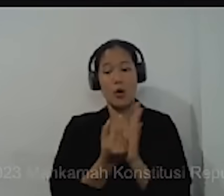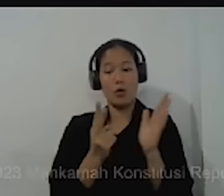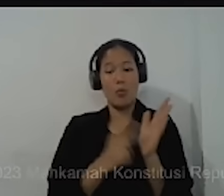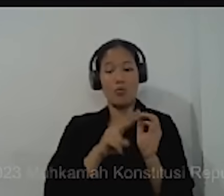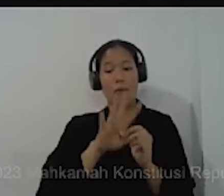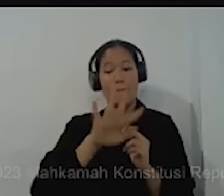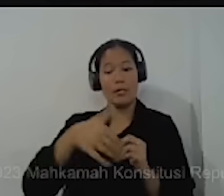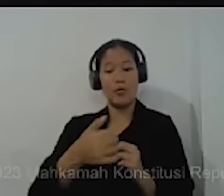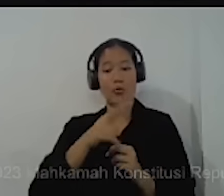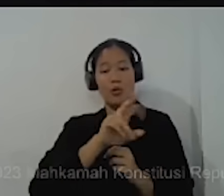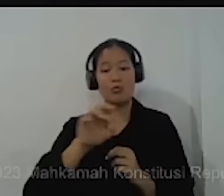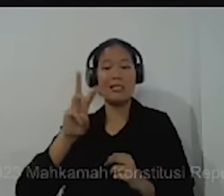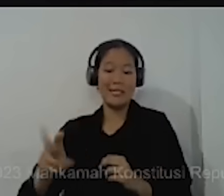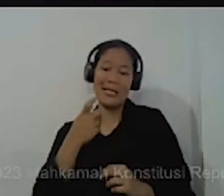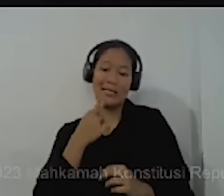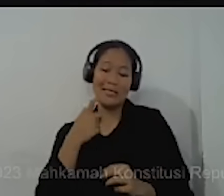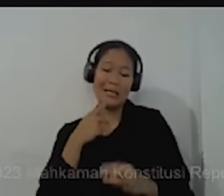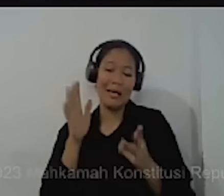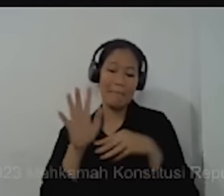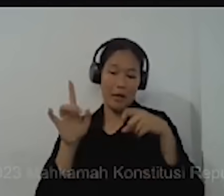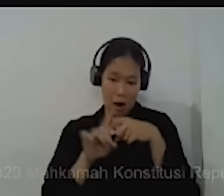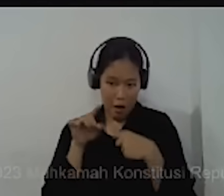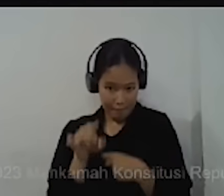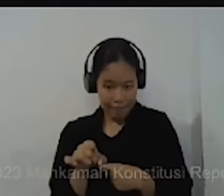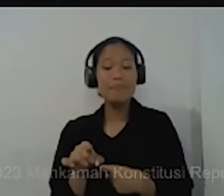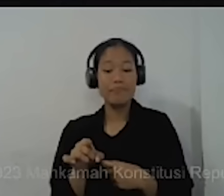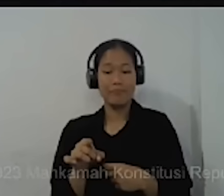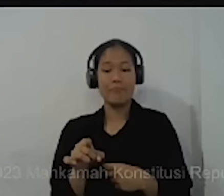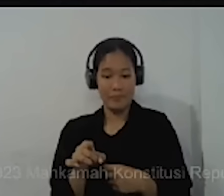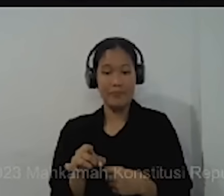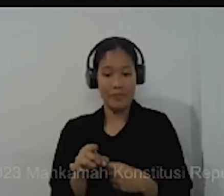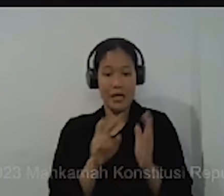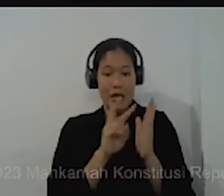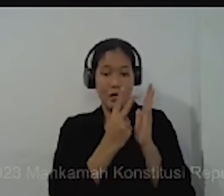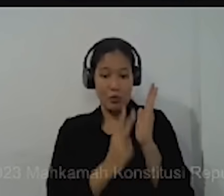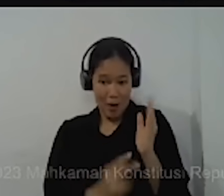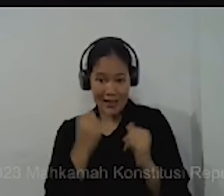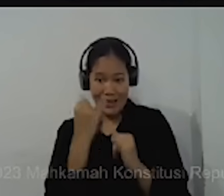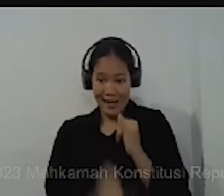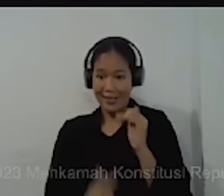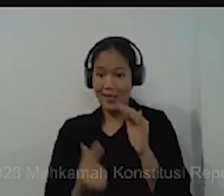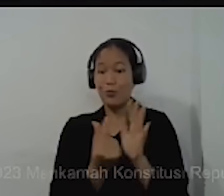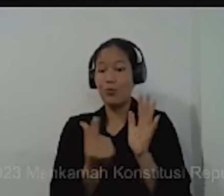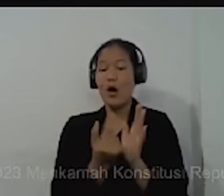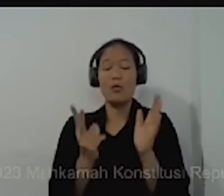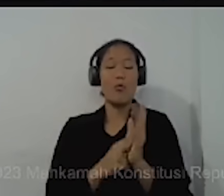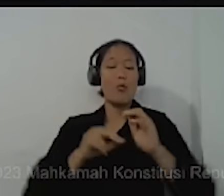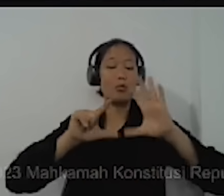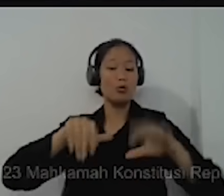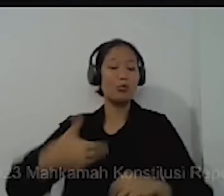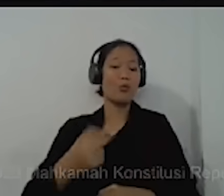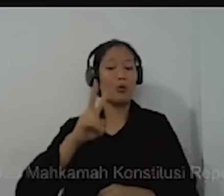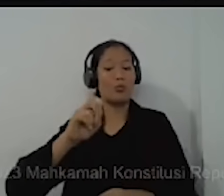2003 tentang Mahkamah Konstitusi yang telah diubah terakhir dengan undang-undang nomor 7